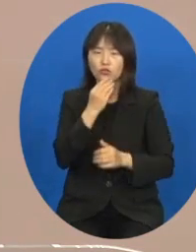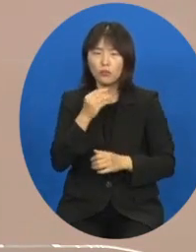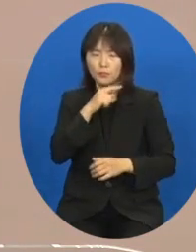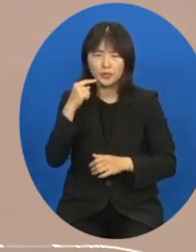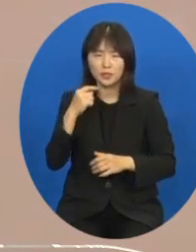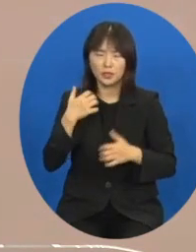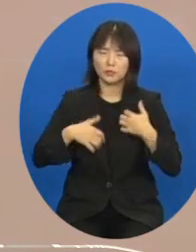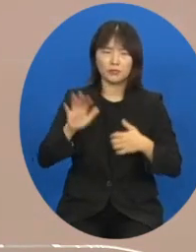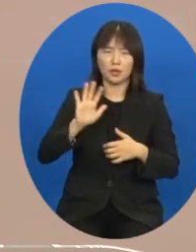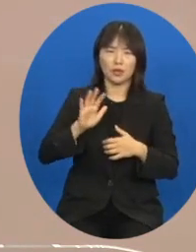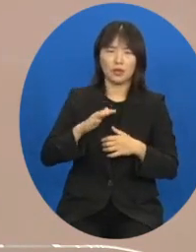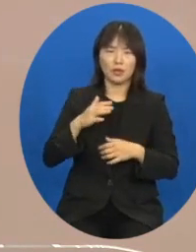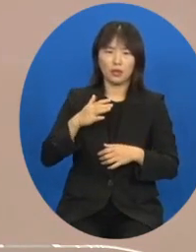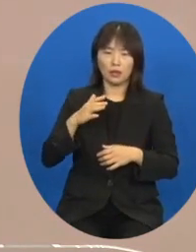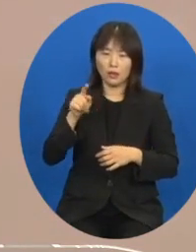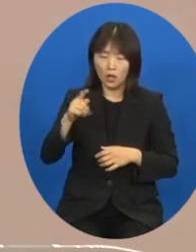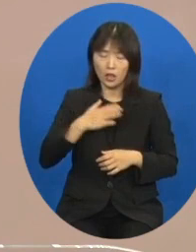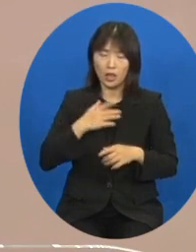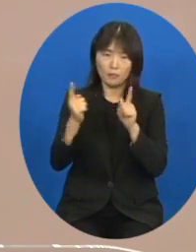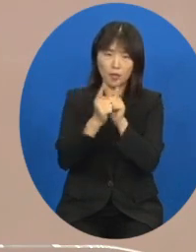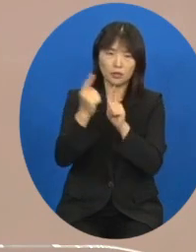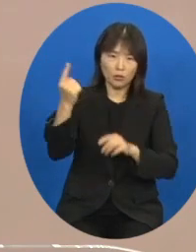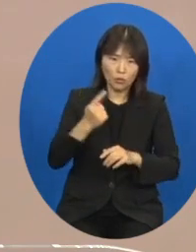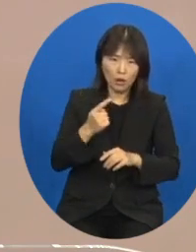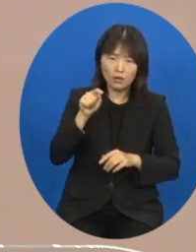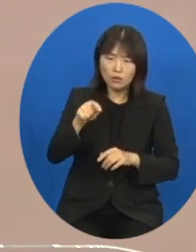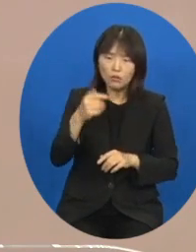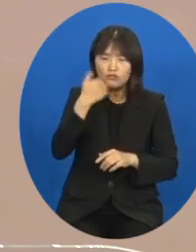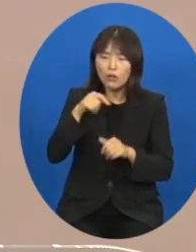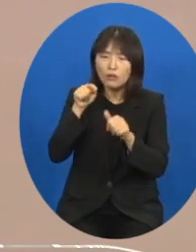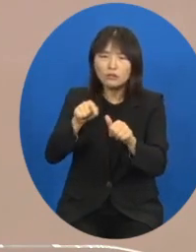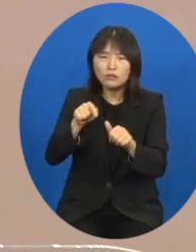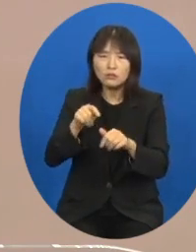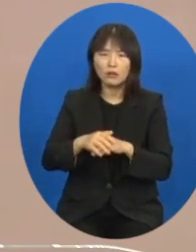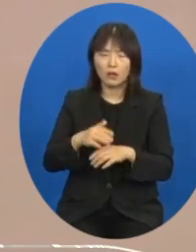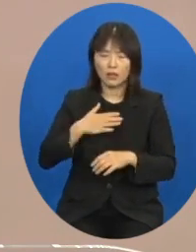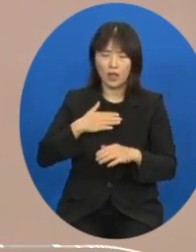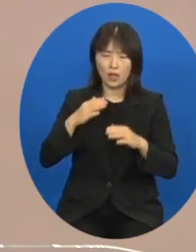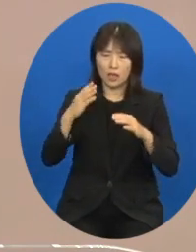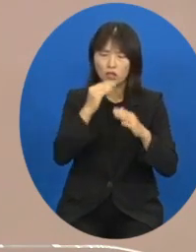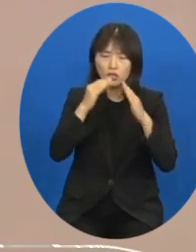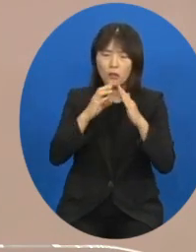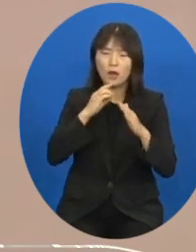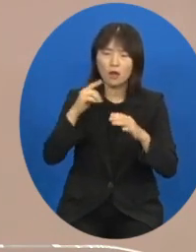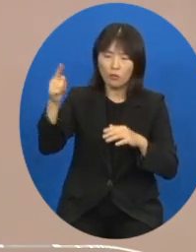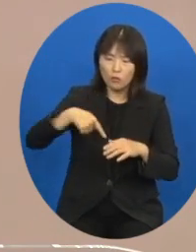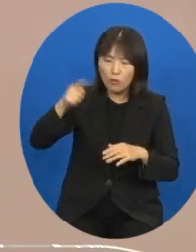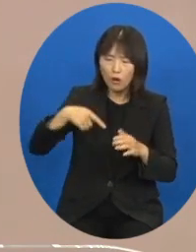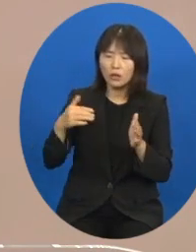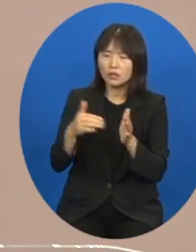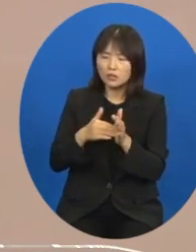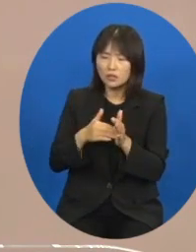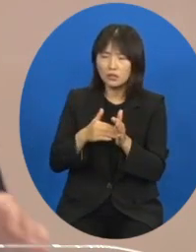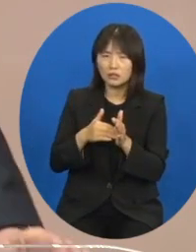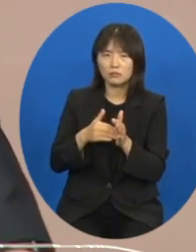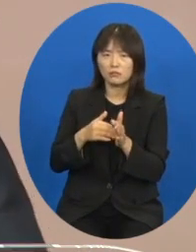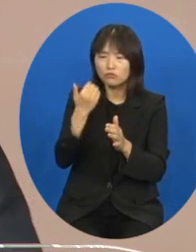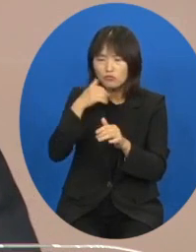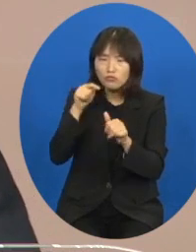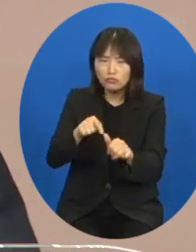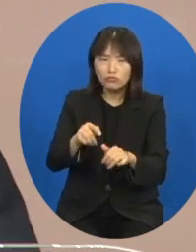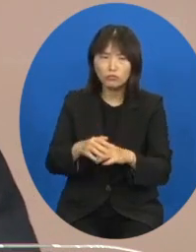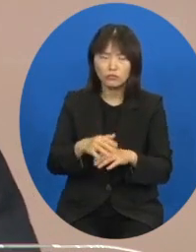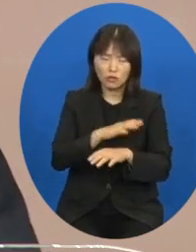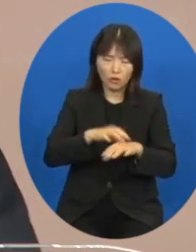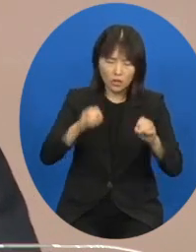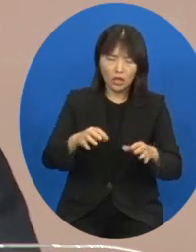너희가 내 앞에 보이러 오니 이것을 누가 너에게 요구하였느냐? 내 마당만 밟을 뿐이니라. 헛된 재물을